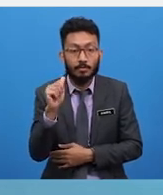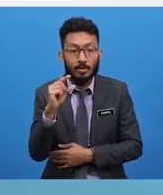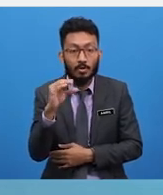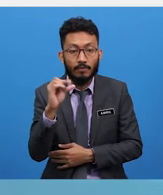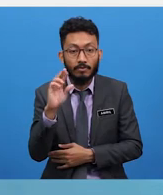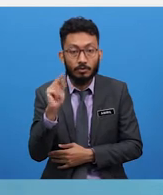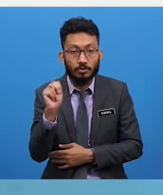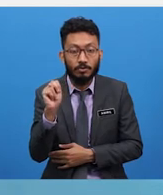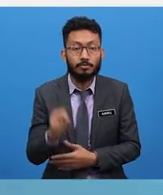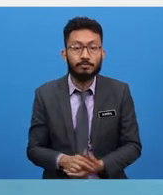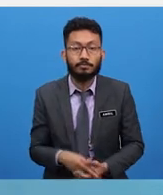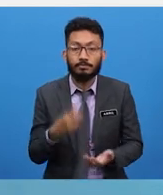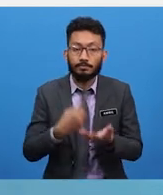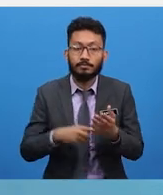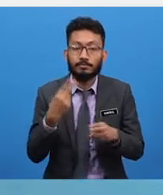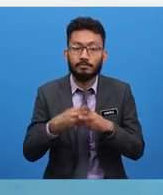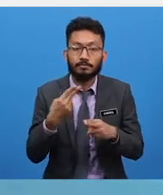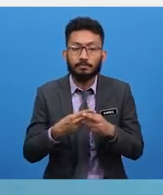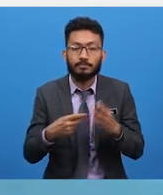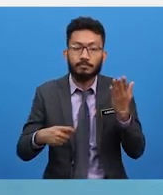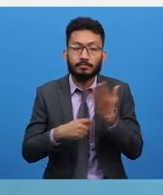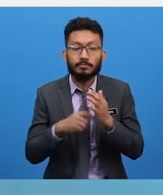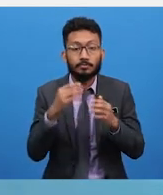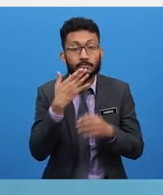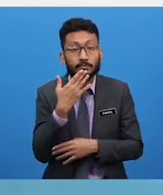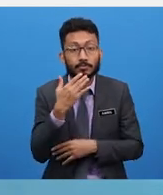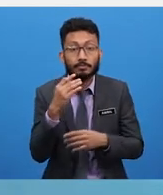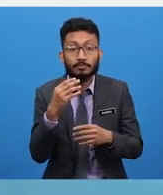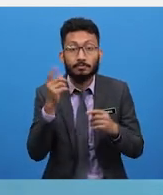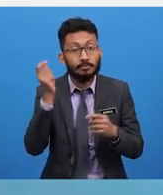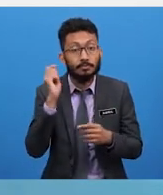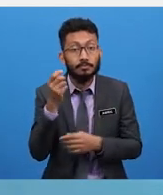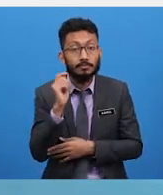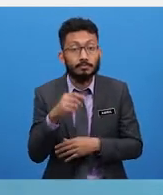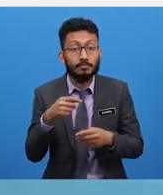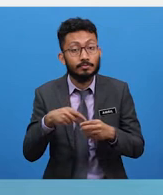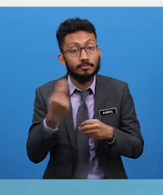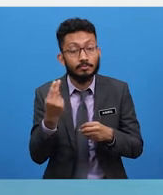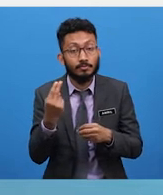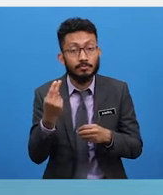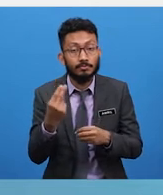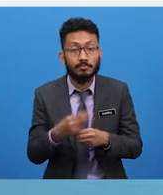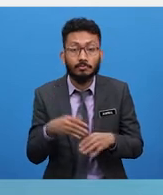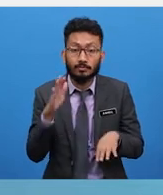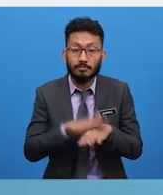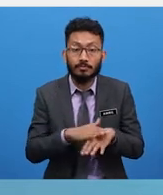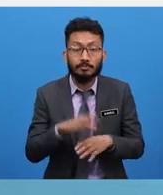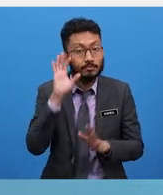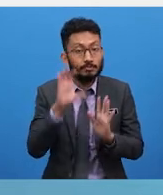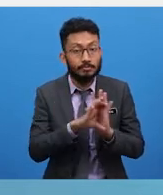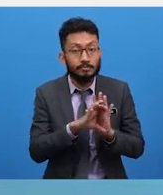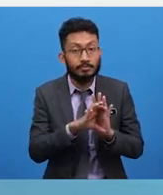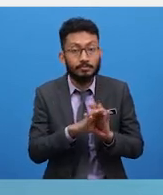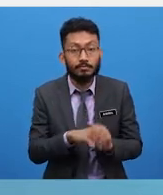apakah nama teknik warna latar yang dihasilkan pada gambar di